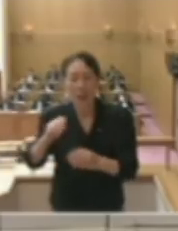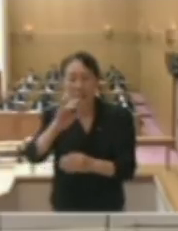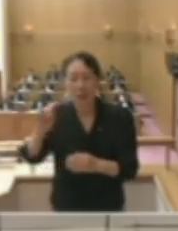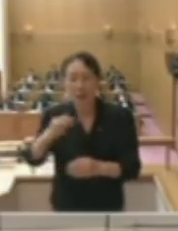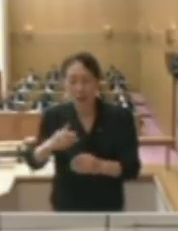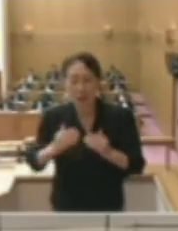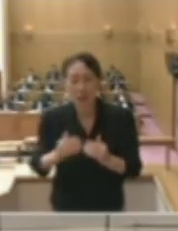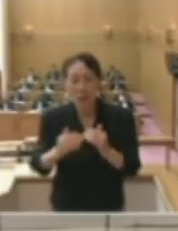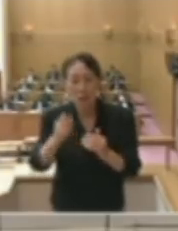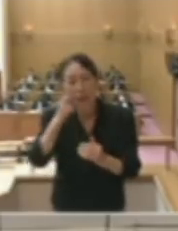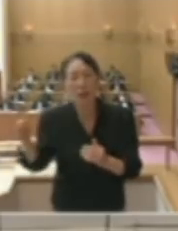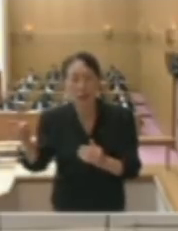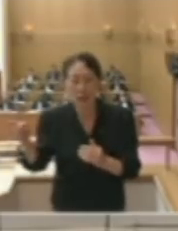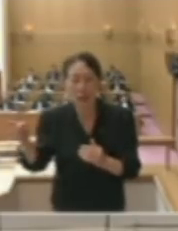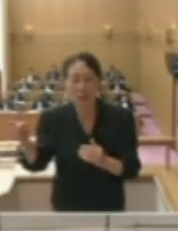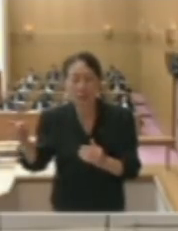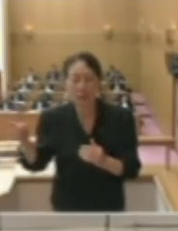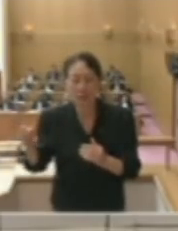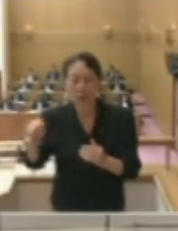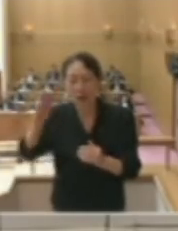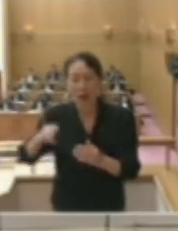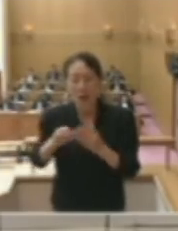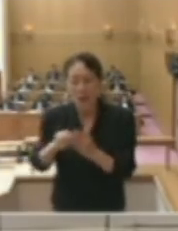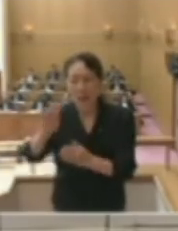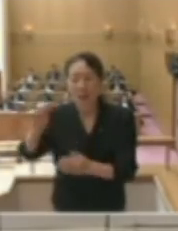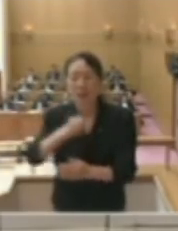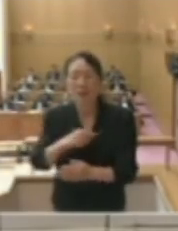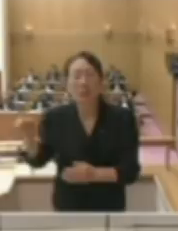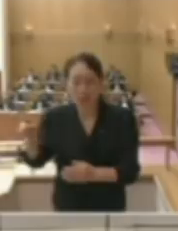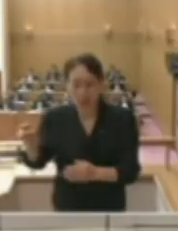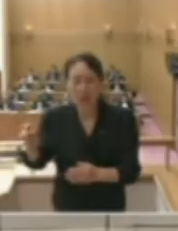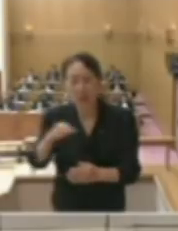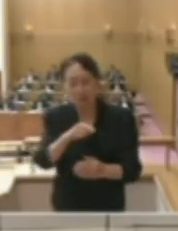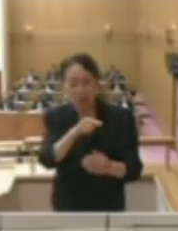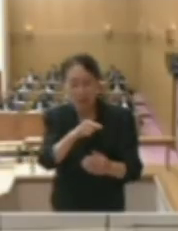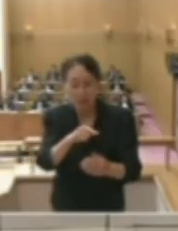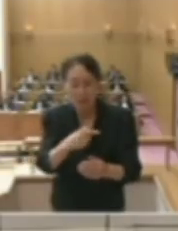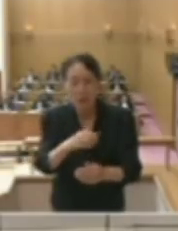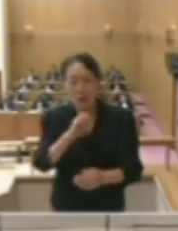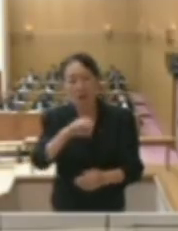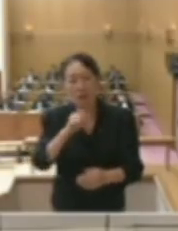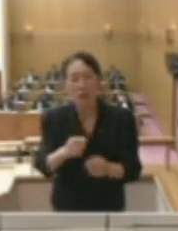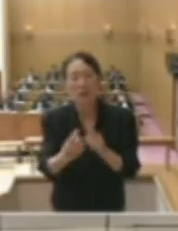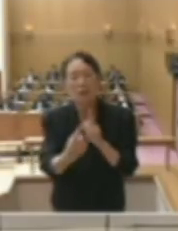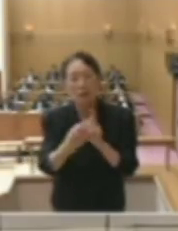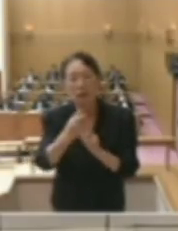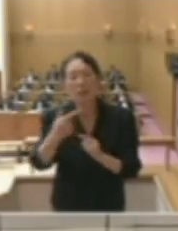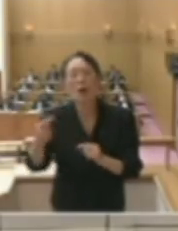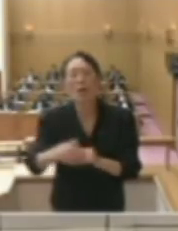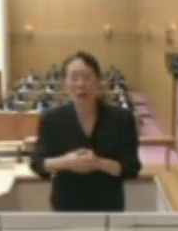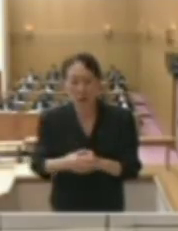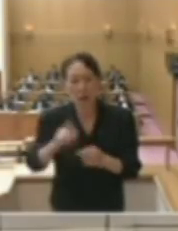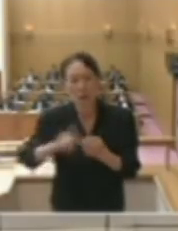員、先ほどの川崎議員の方から、石岡議員の発言に対して、極めて、不